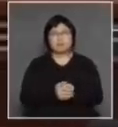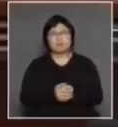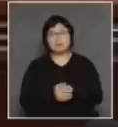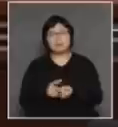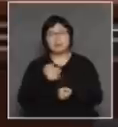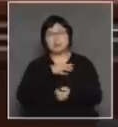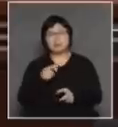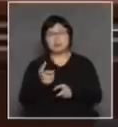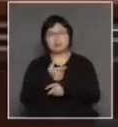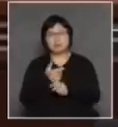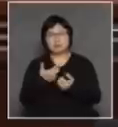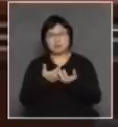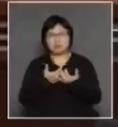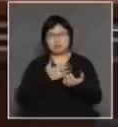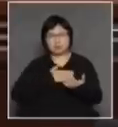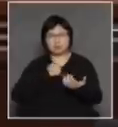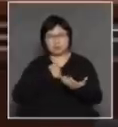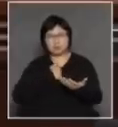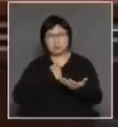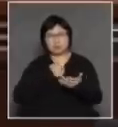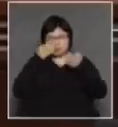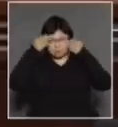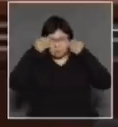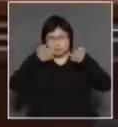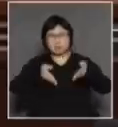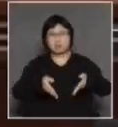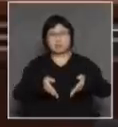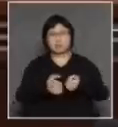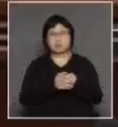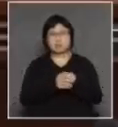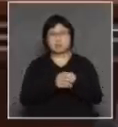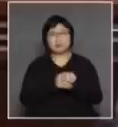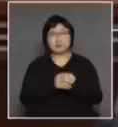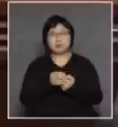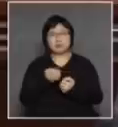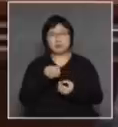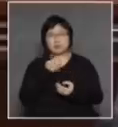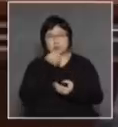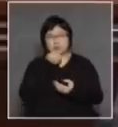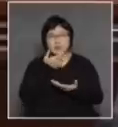们的财政预算案的焦点就是飲食车。